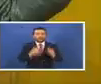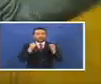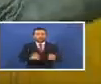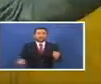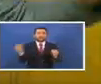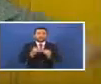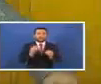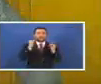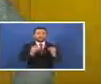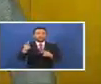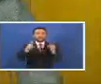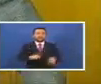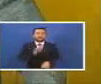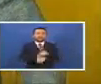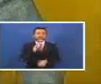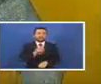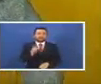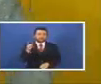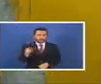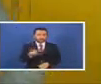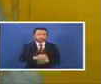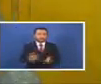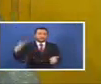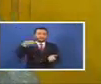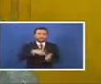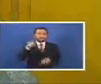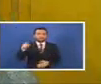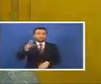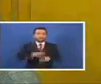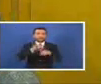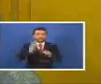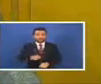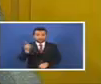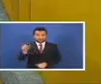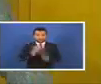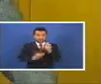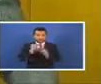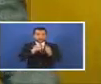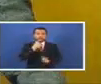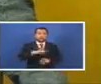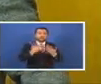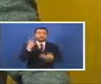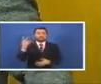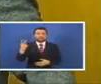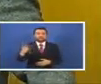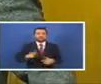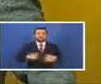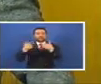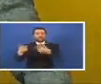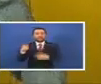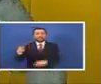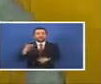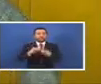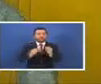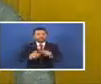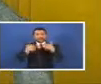da daha zelil bir yere mahkum olursunuz. Çıkın, ya yaptığınızı savunun ya da sizin üstünüze bu